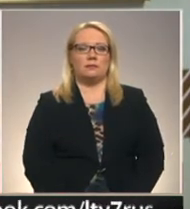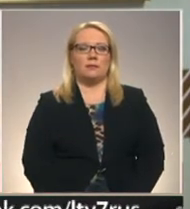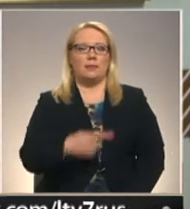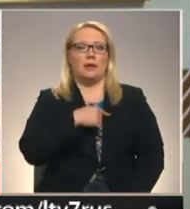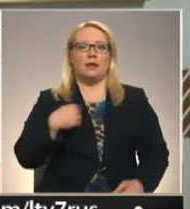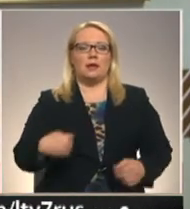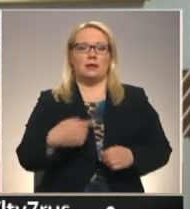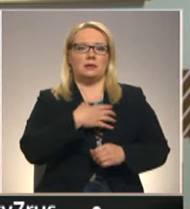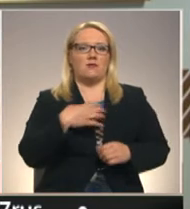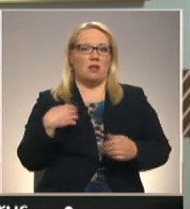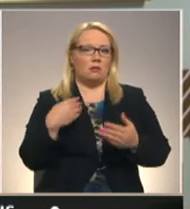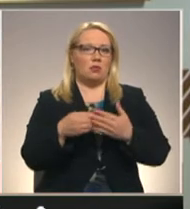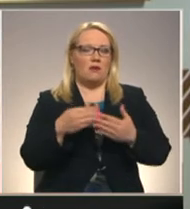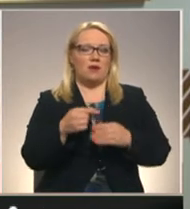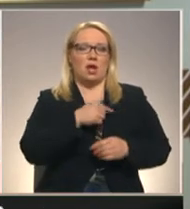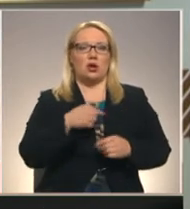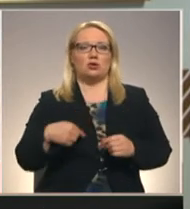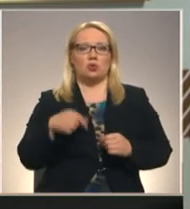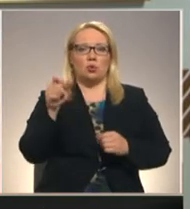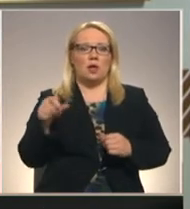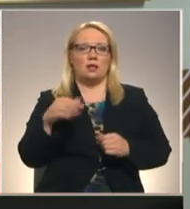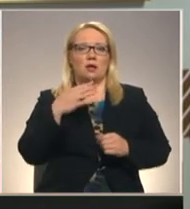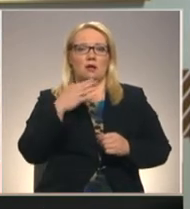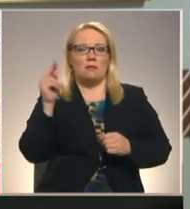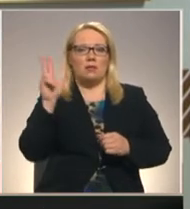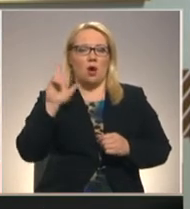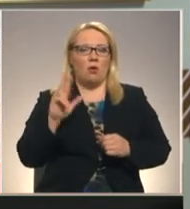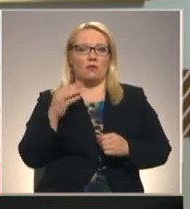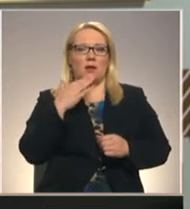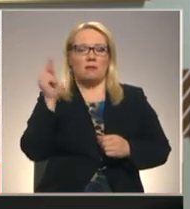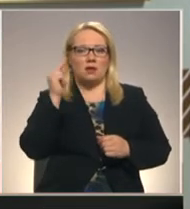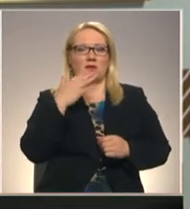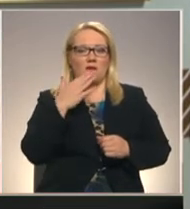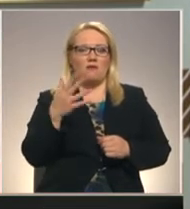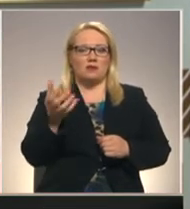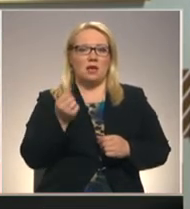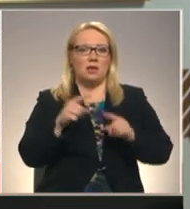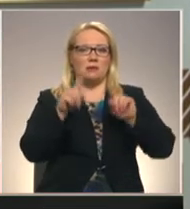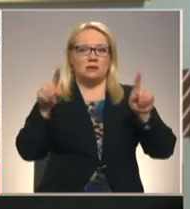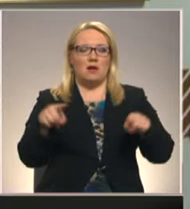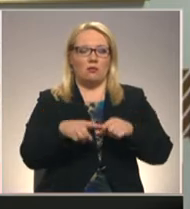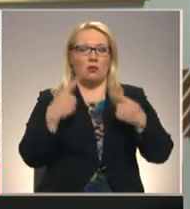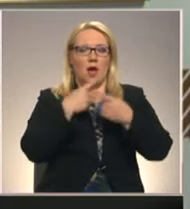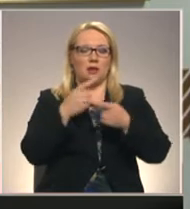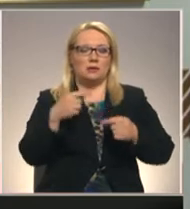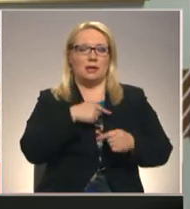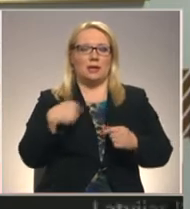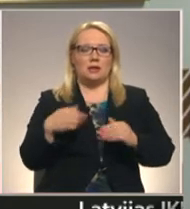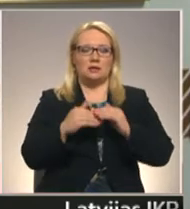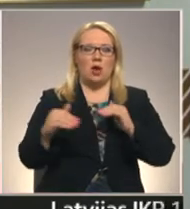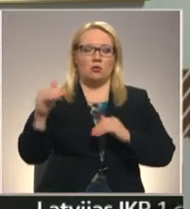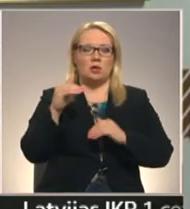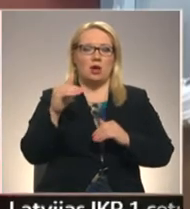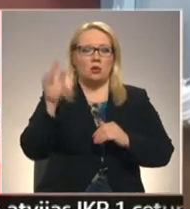Ķīnas valdība novērtē, ka studenti šeit Daugavpilī mācās valodu un viņi var saņemt certifikātus, kurus atzīst Ķīnas augstāko izglītības